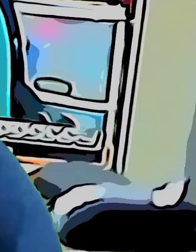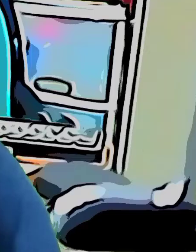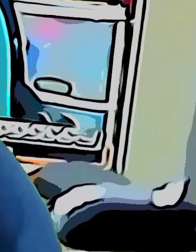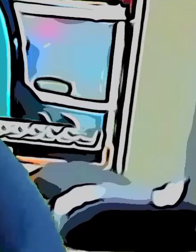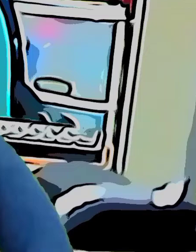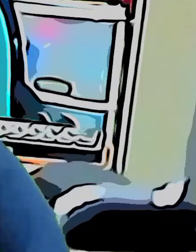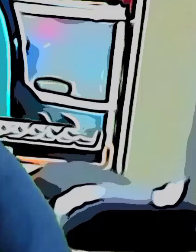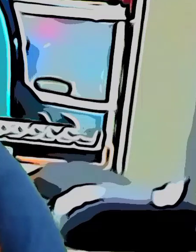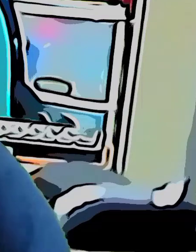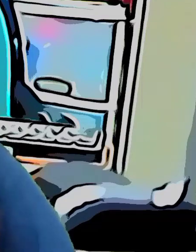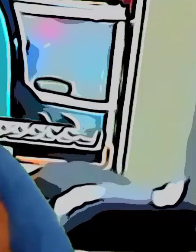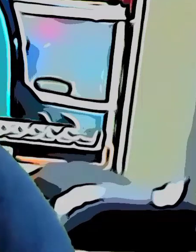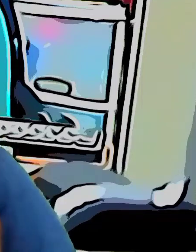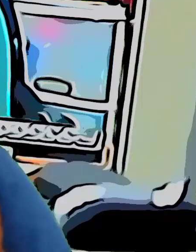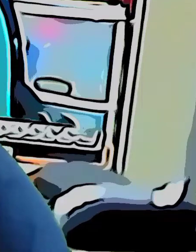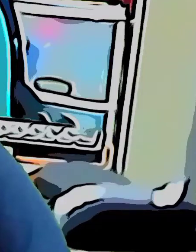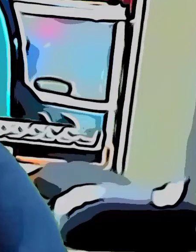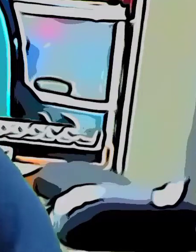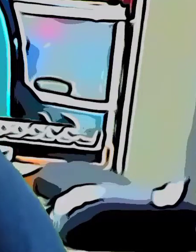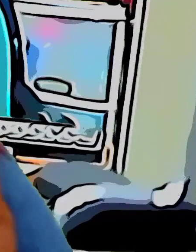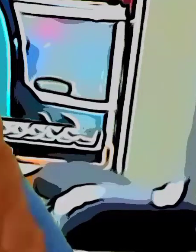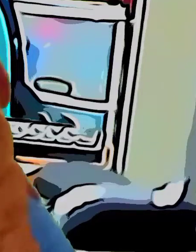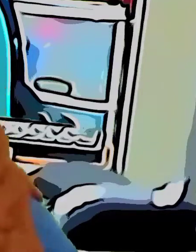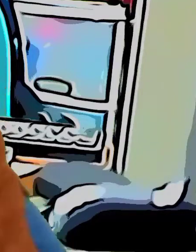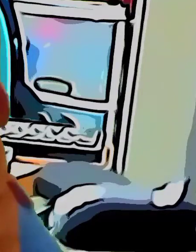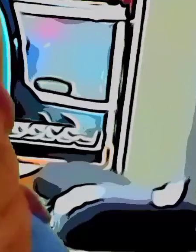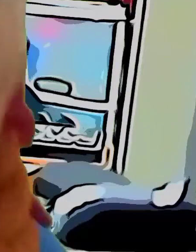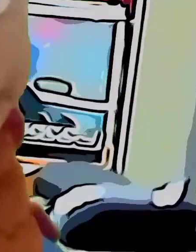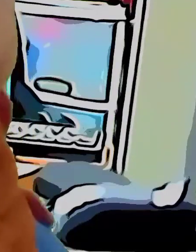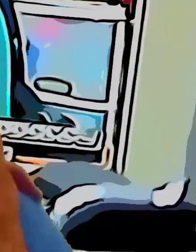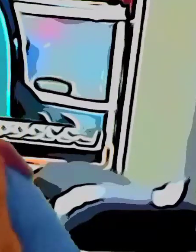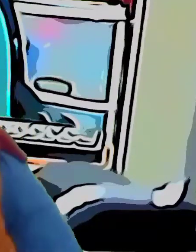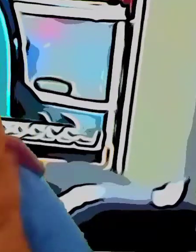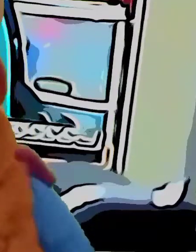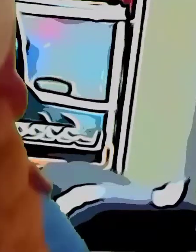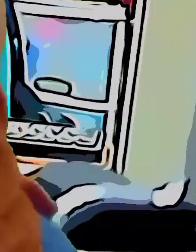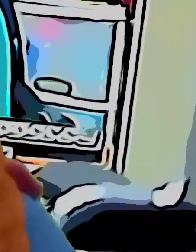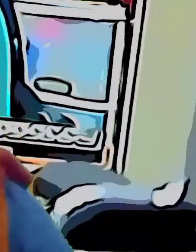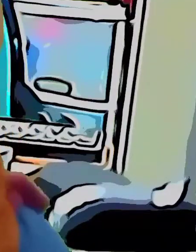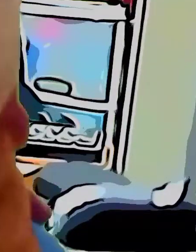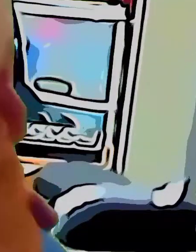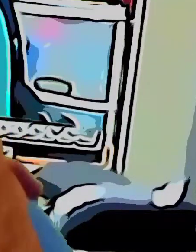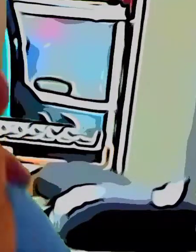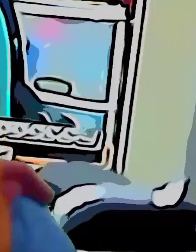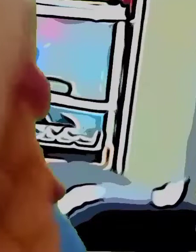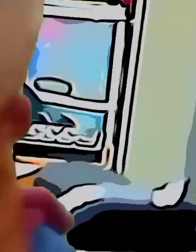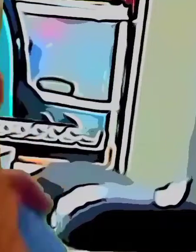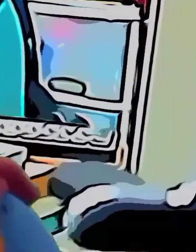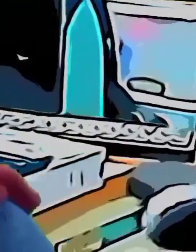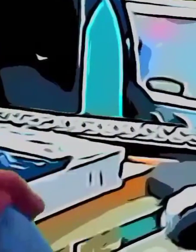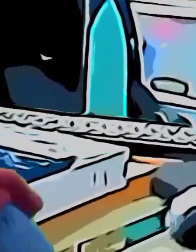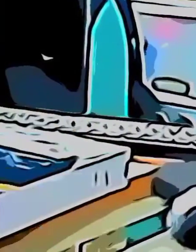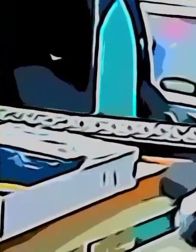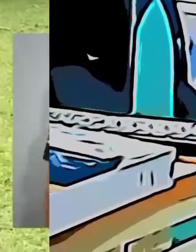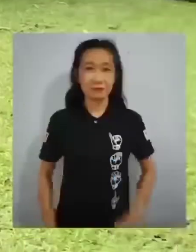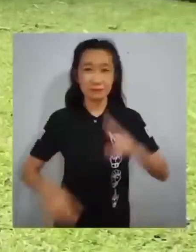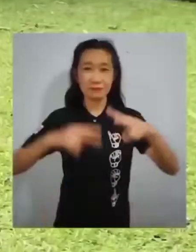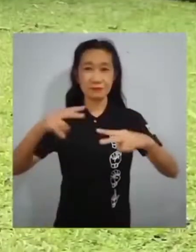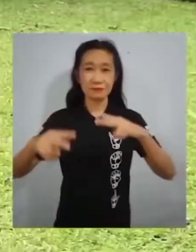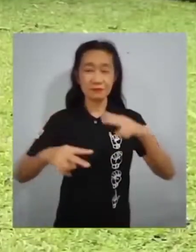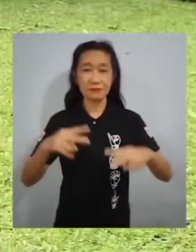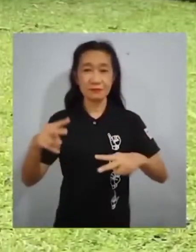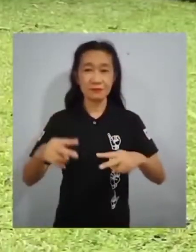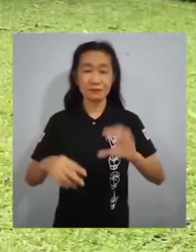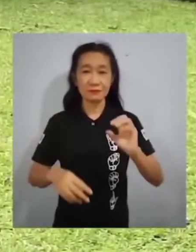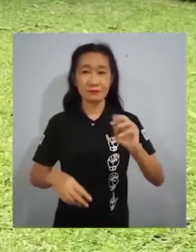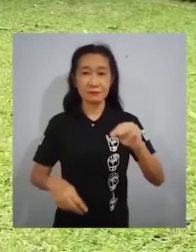autism. At sa kadahilanang ito ay kapakipakinabang na malaman ang tungkol sa autism.